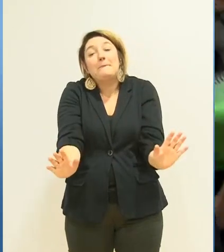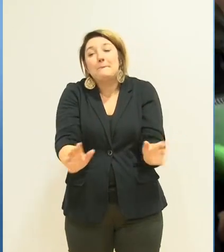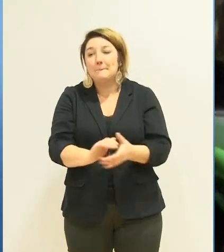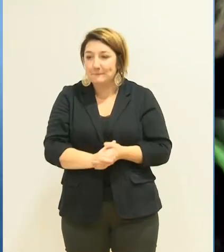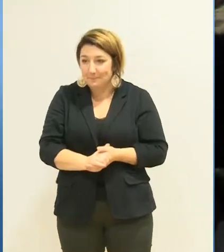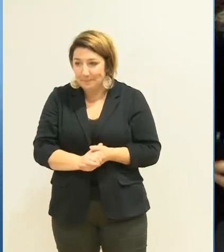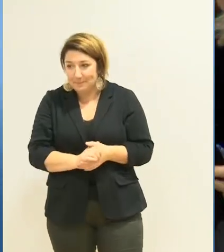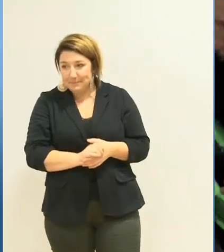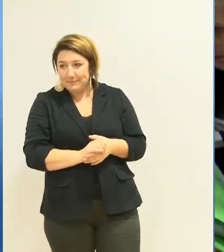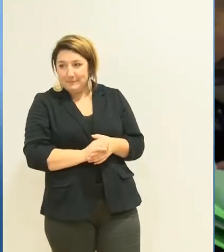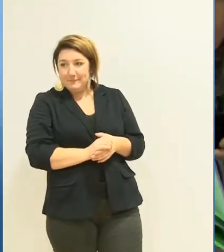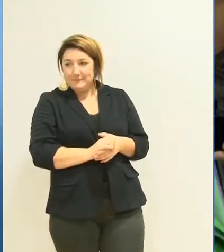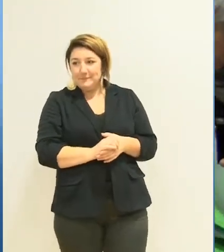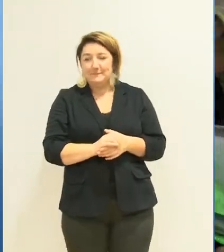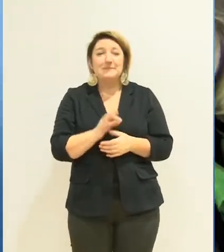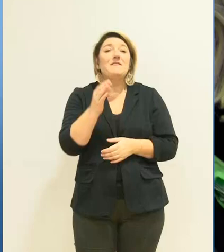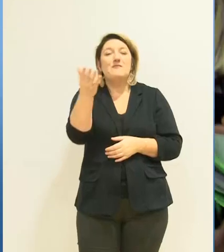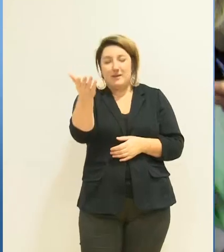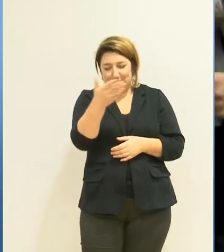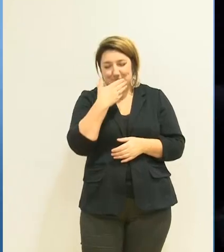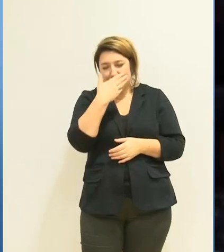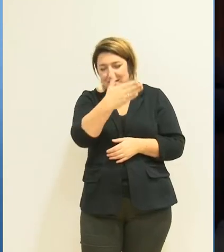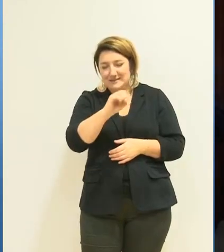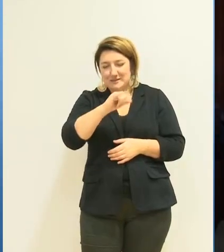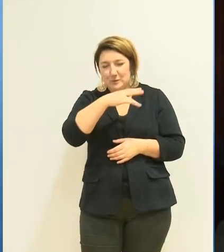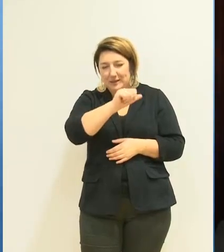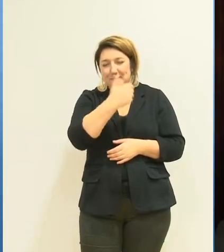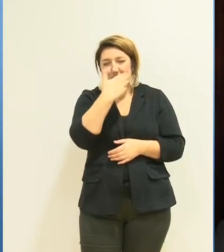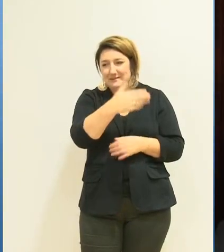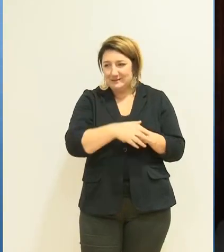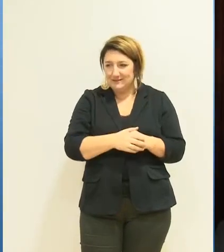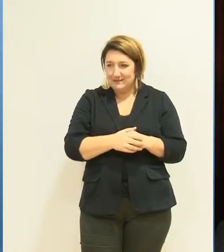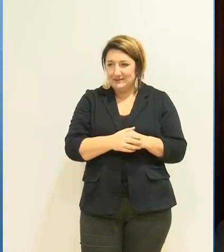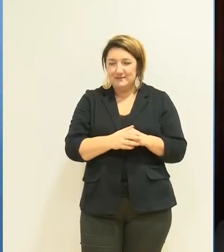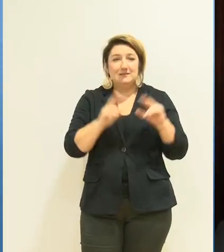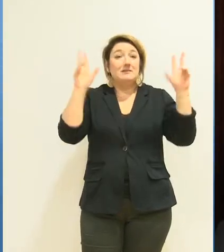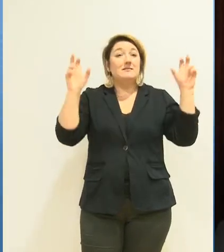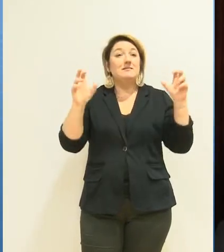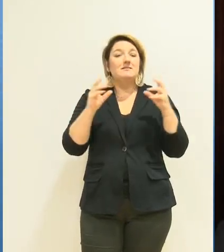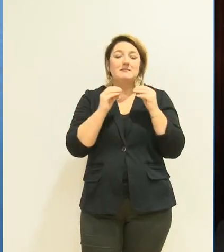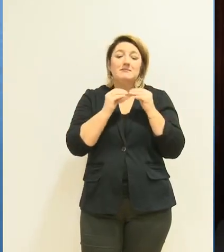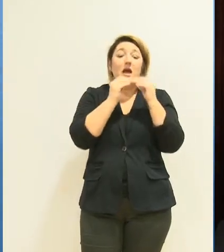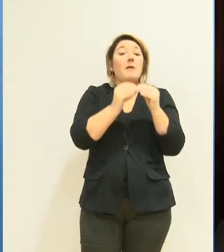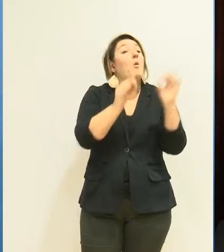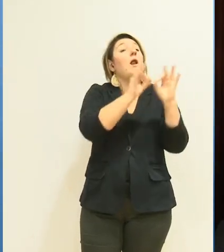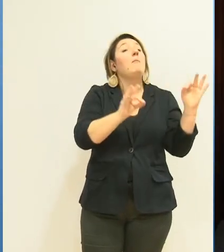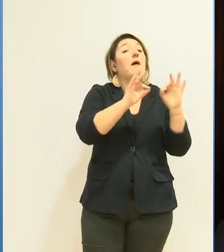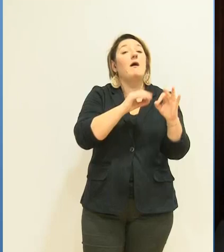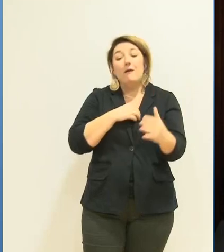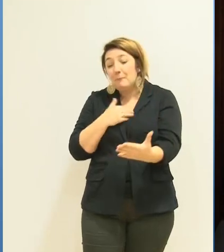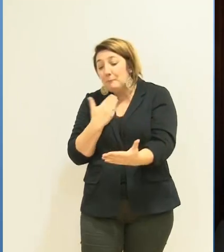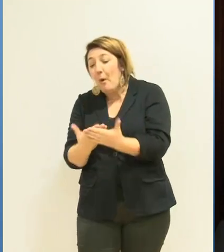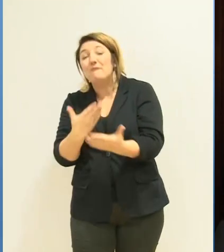voilà il ya voilà merci sonia ce qu'elles viennent dire il n'y a pas d'amour il ya des preuves voilà